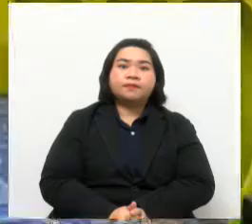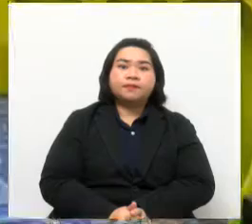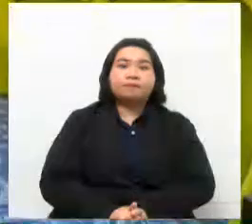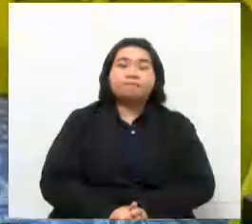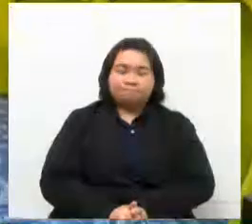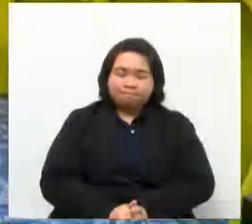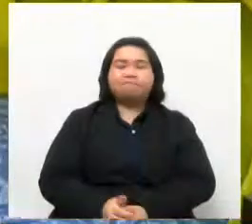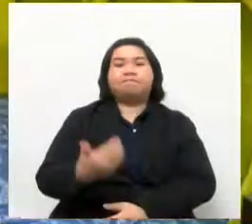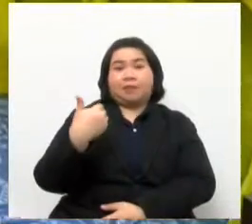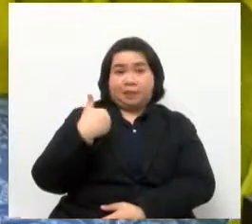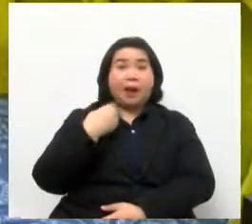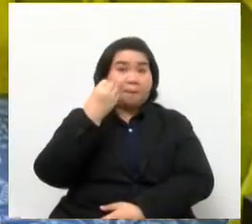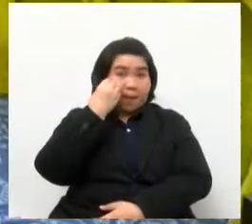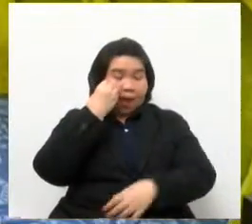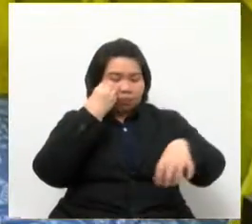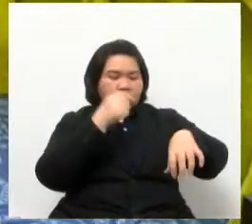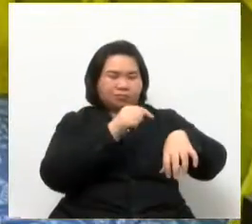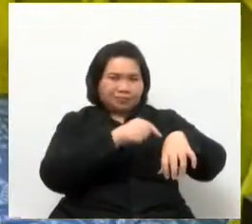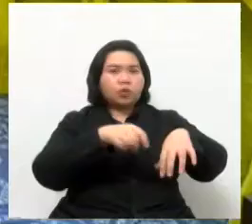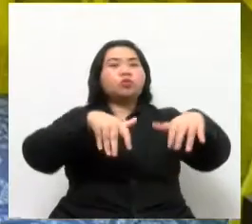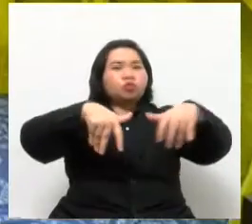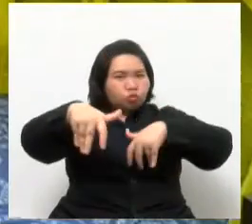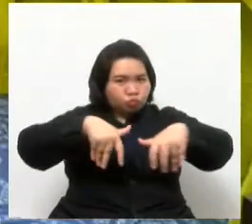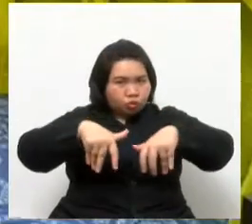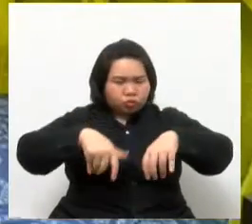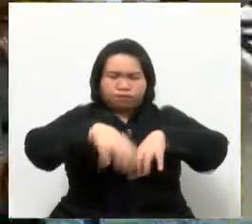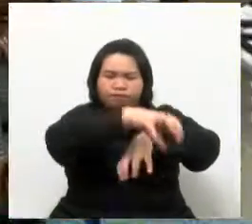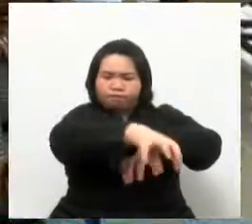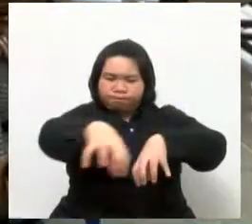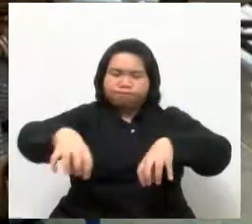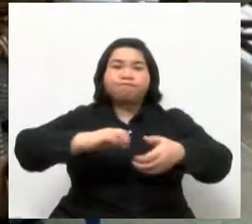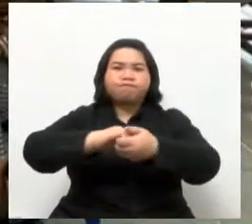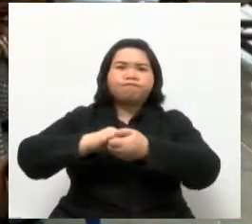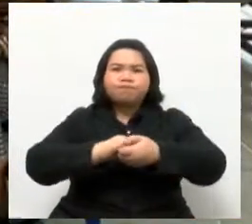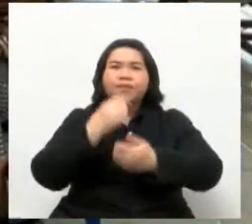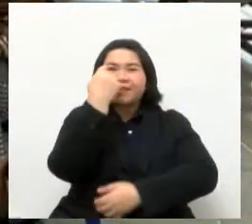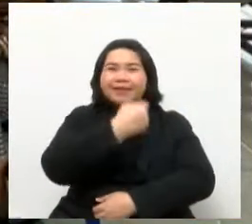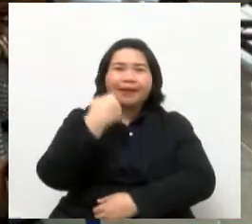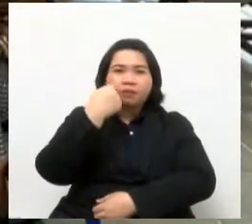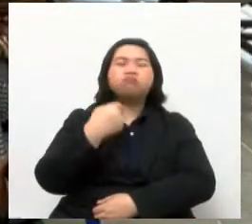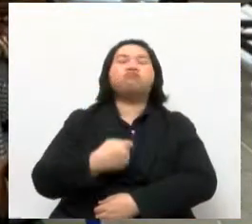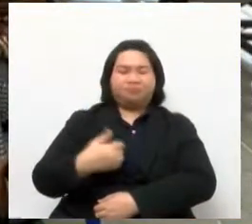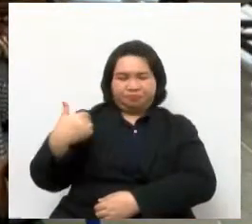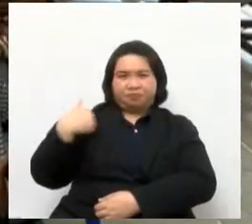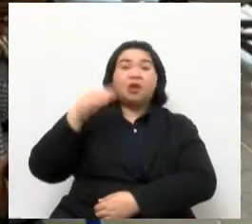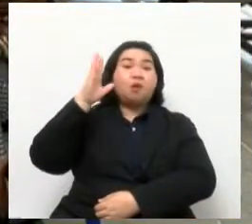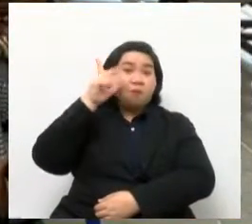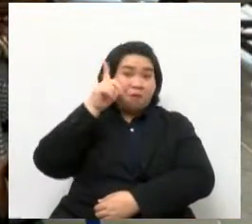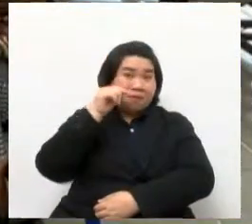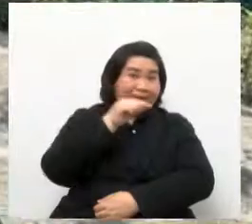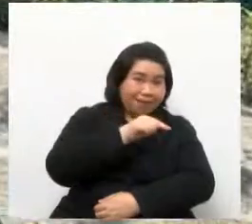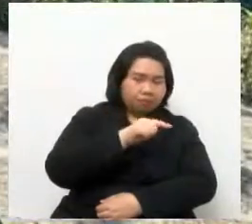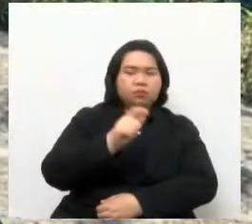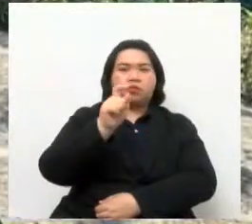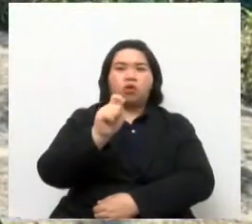พ 1. บ้านชุมชนภาคีเครือข่ายได้แก่ผู้ปกครององค์การบริหารส่วนต